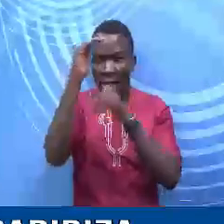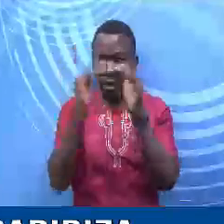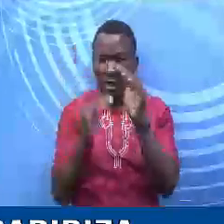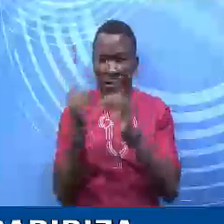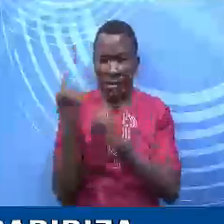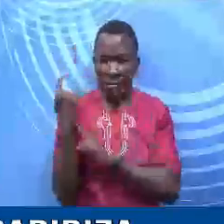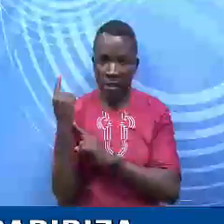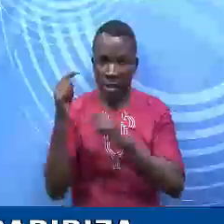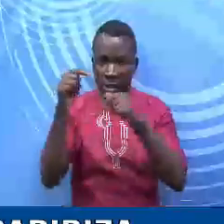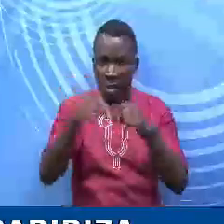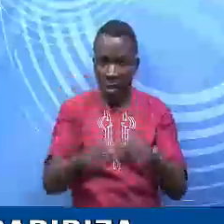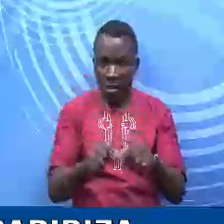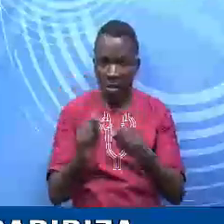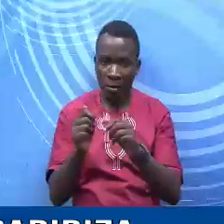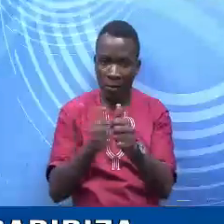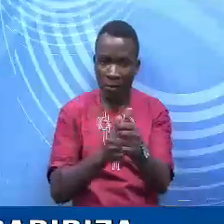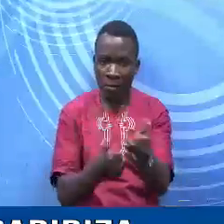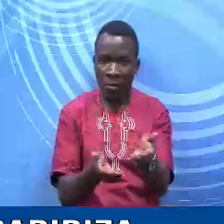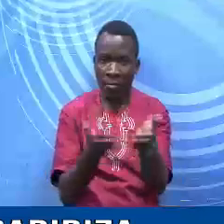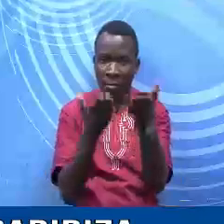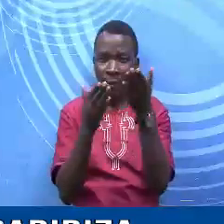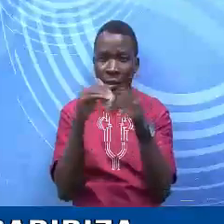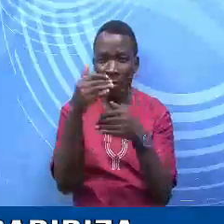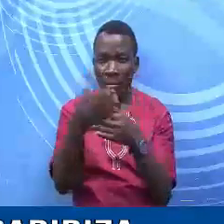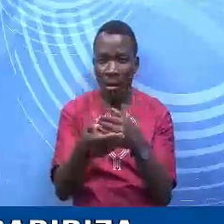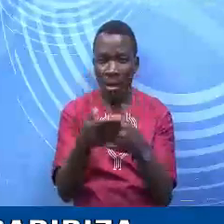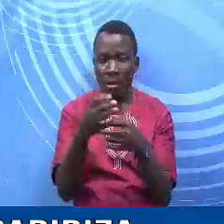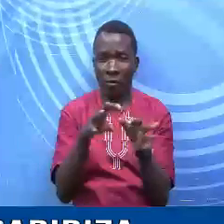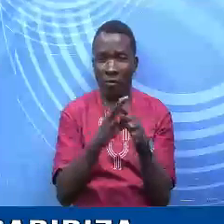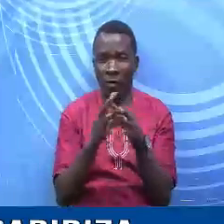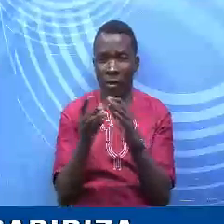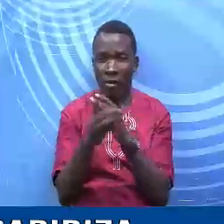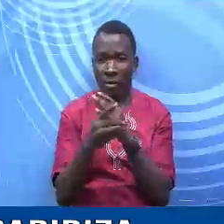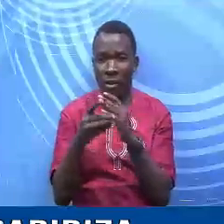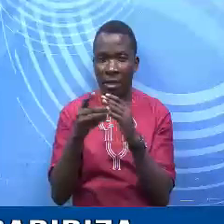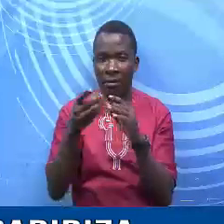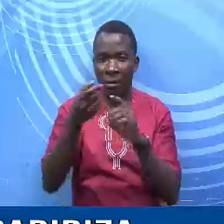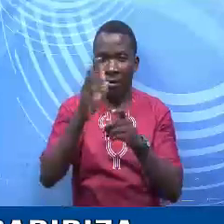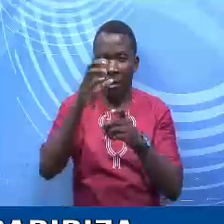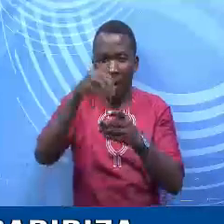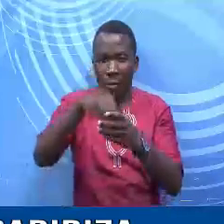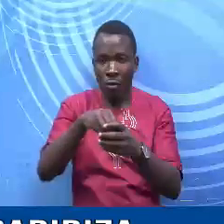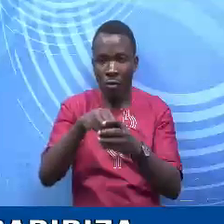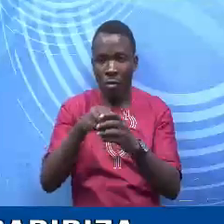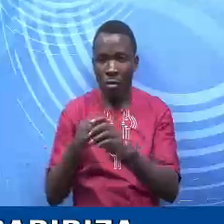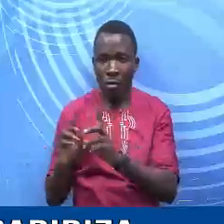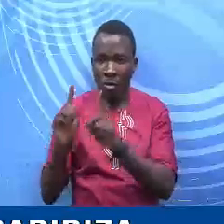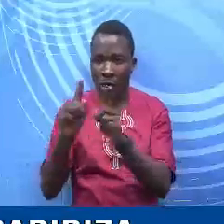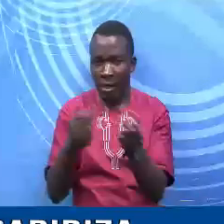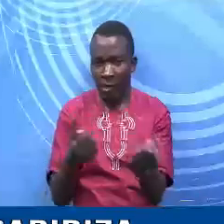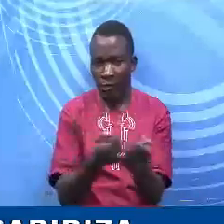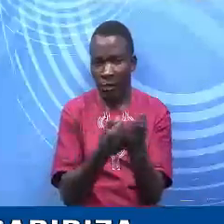hano kubakurikirana, ndetse tukanakorana n'uturere baturukamo kugira ngo bagende gufashwa gukora imishinga yabateza